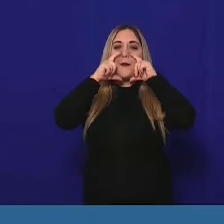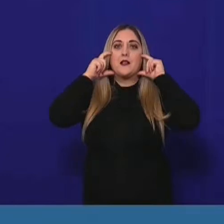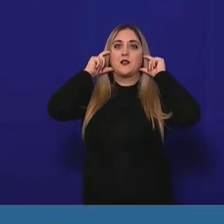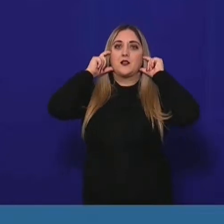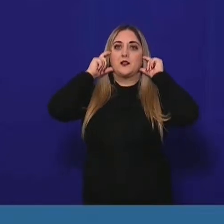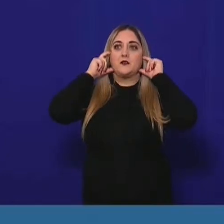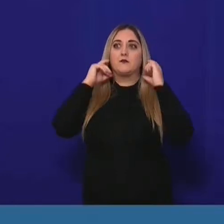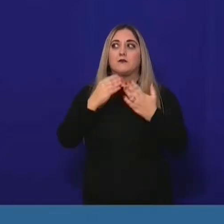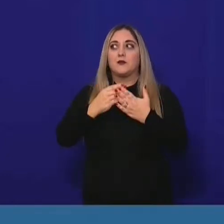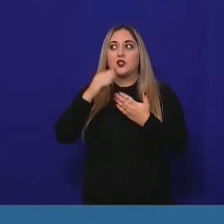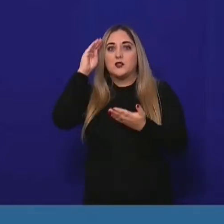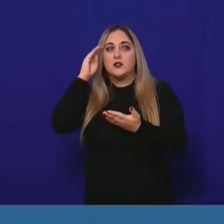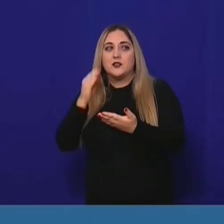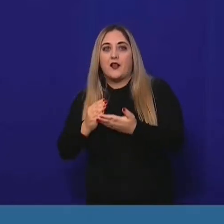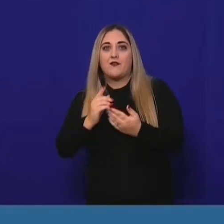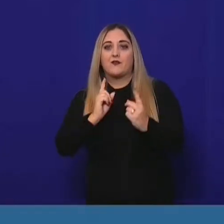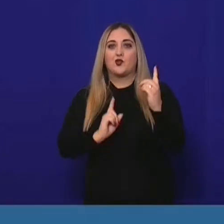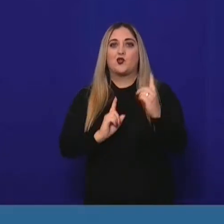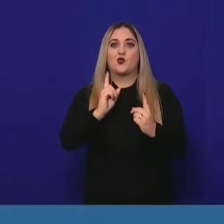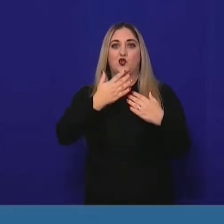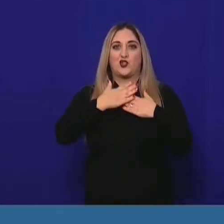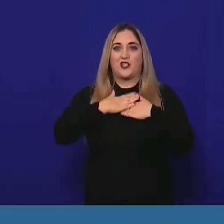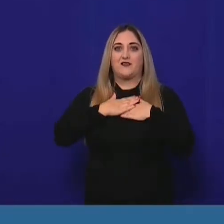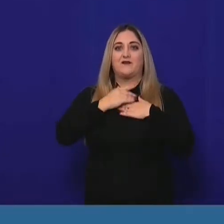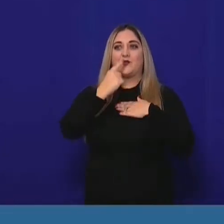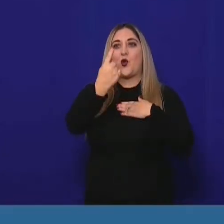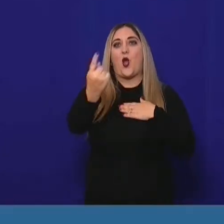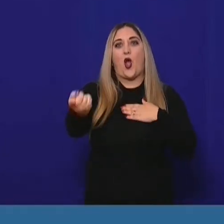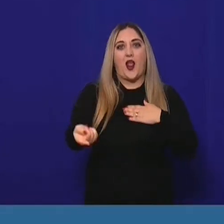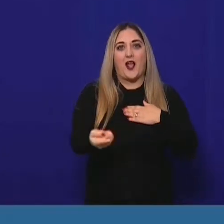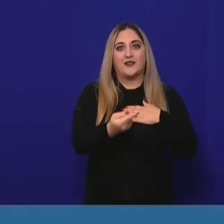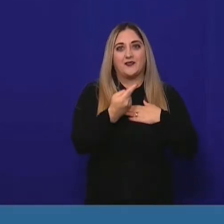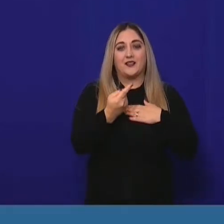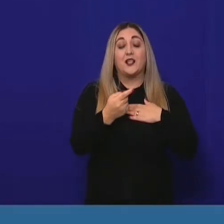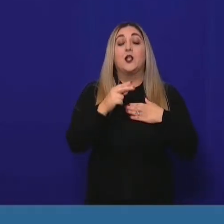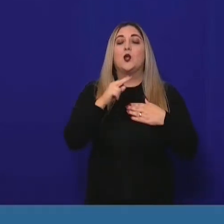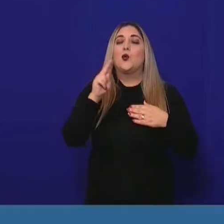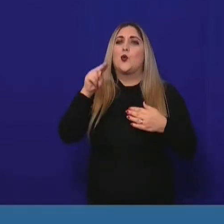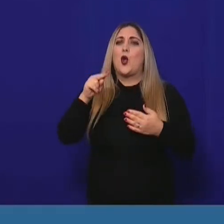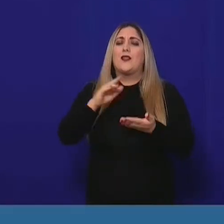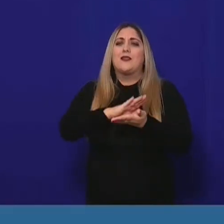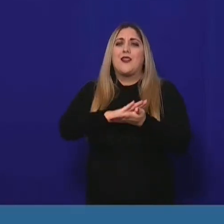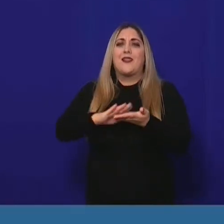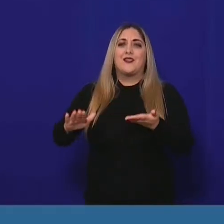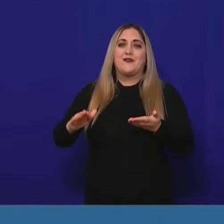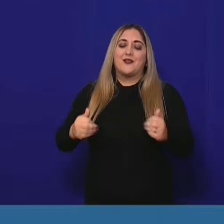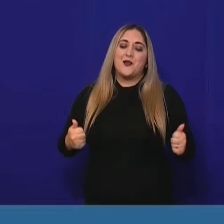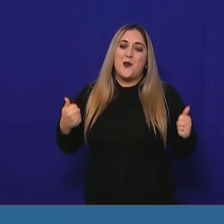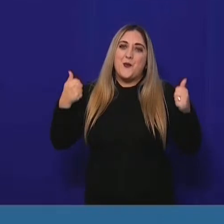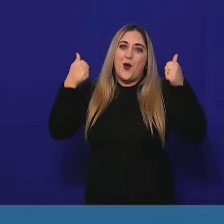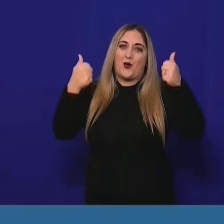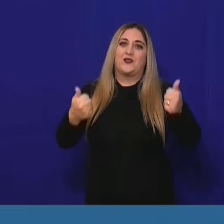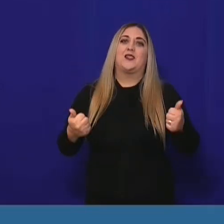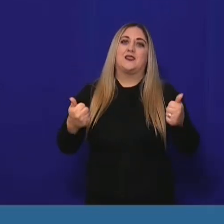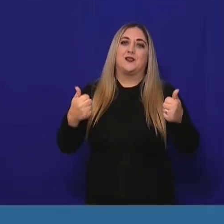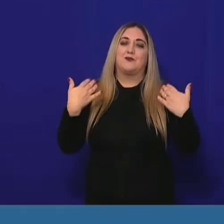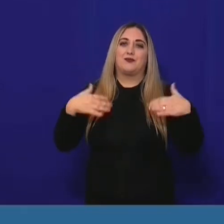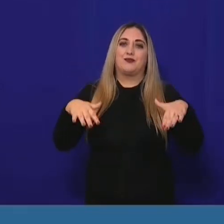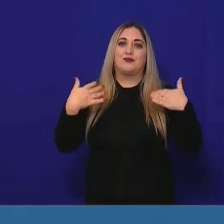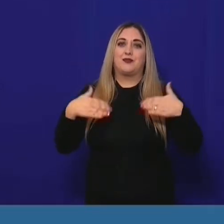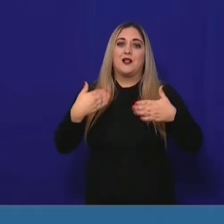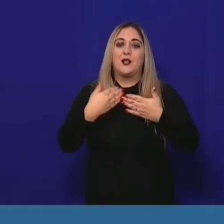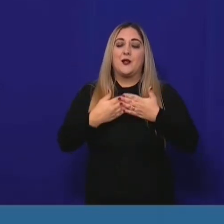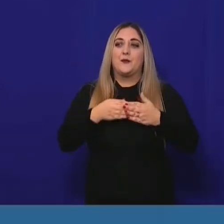bekk aħna nkomplu nipproteġu lil nfusna u lill-oħrajn. U anke l-iġene hija importanti ħafna biex aħna